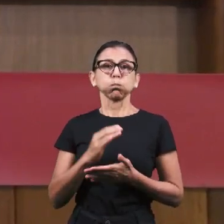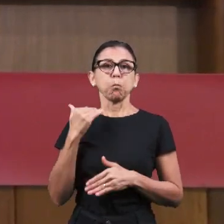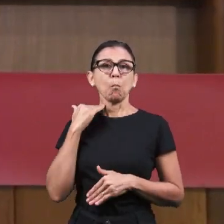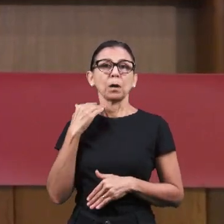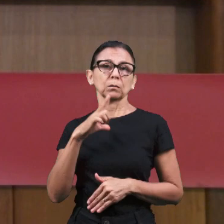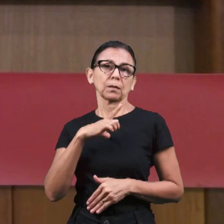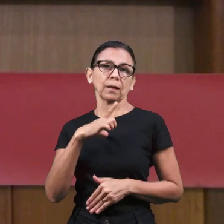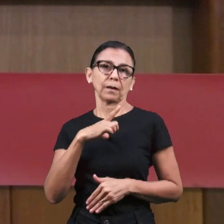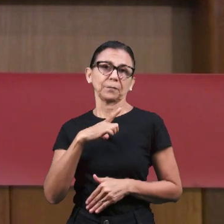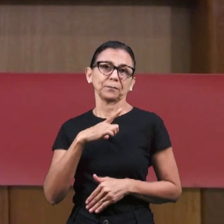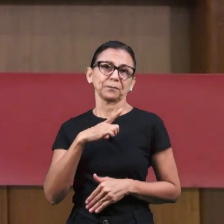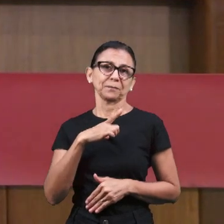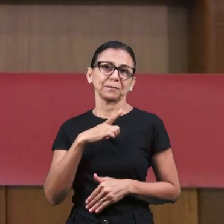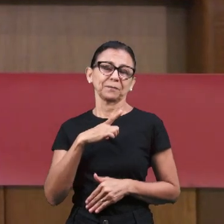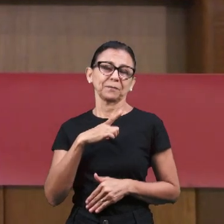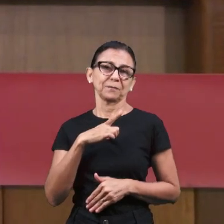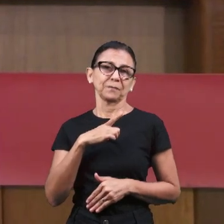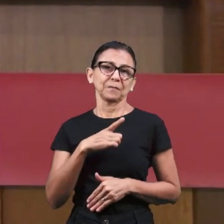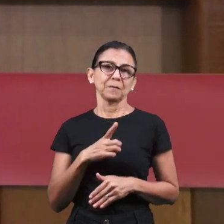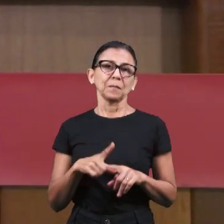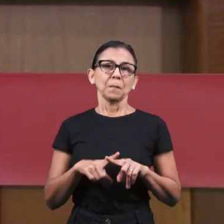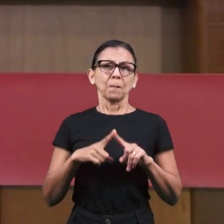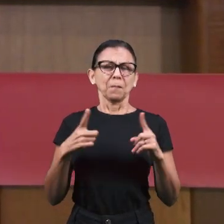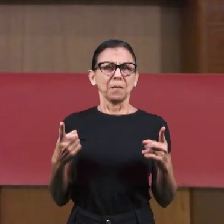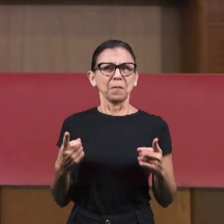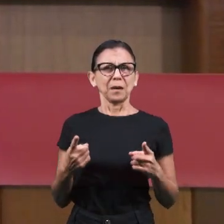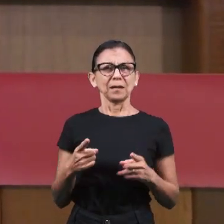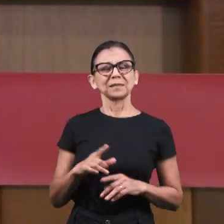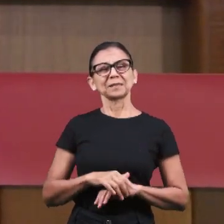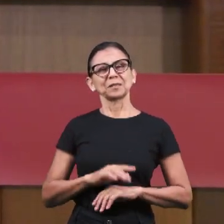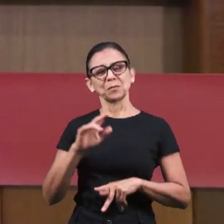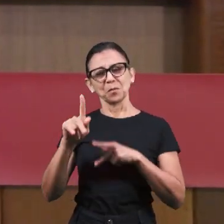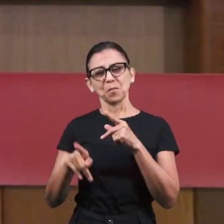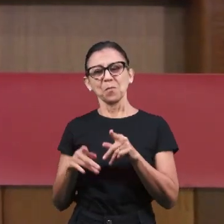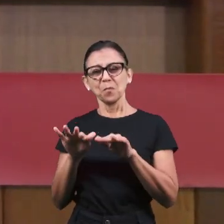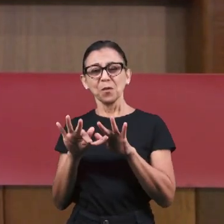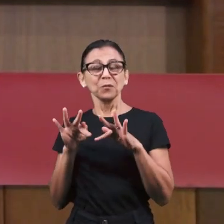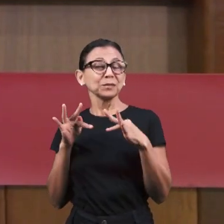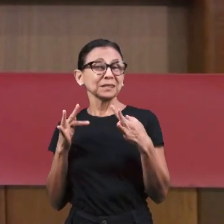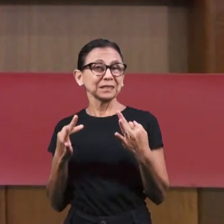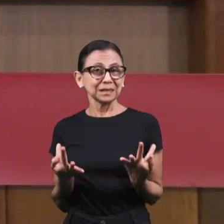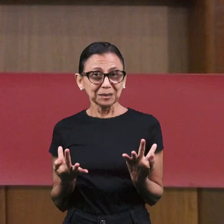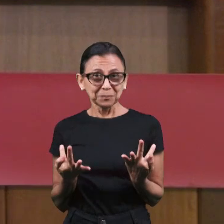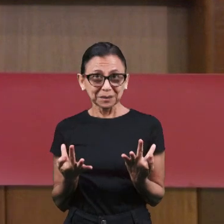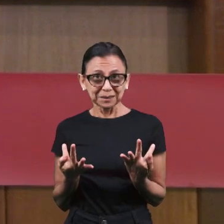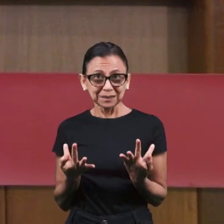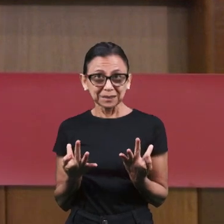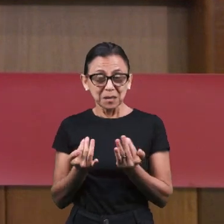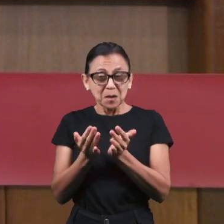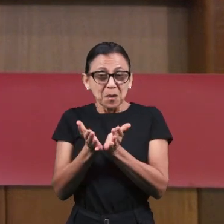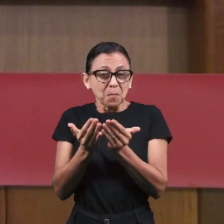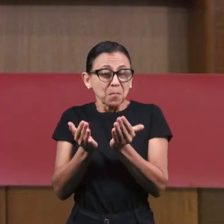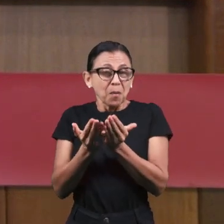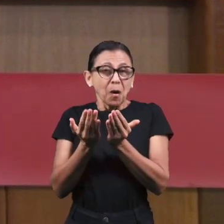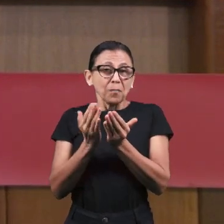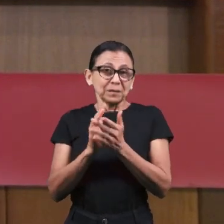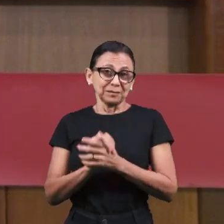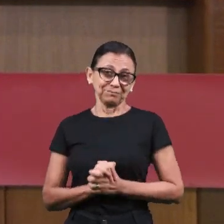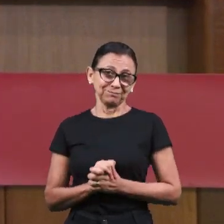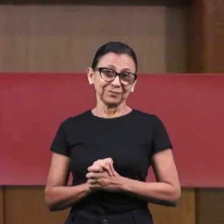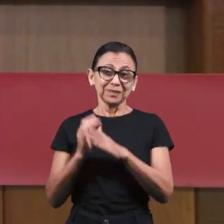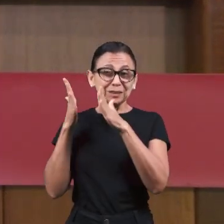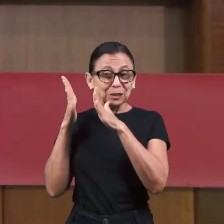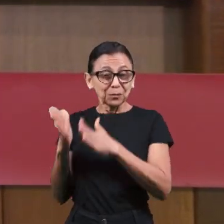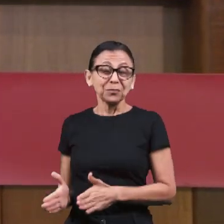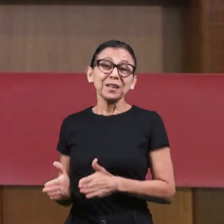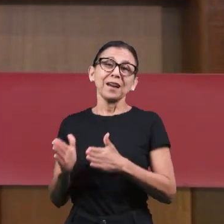sommes en train de voir, mes frères, que notre peuple, dans sa simplicité, il est un peuple considéré ici plus fidèle par rapport à cette question matérielle. Nous